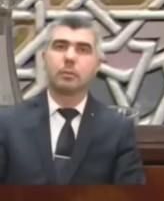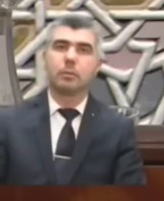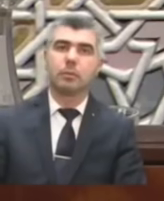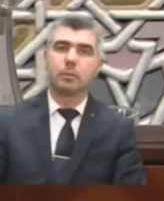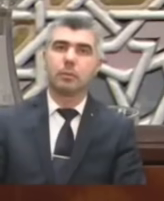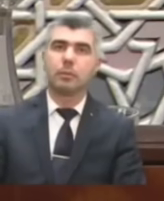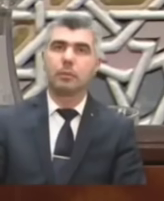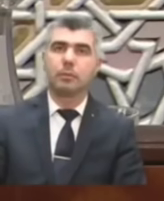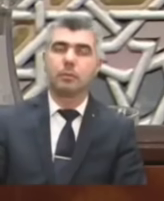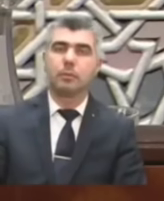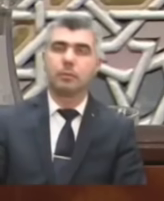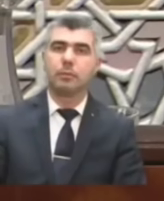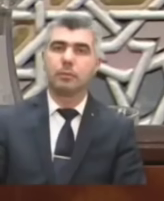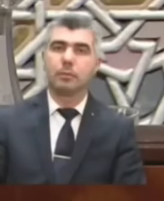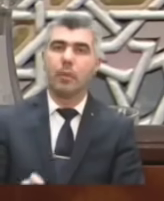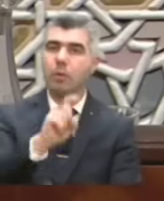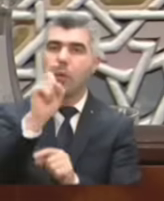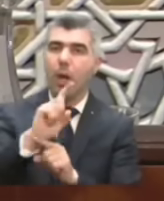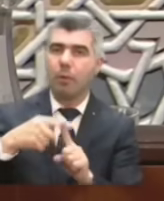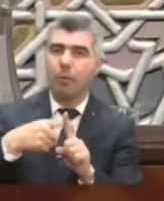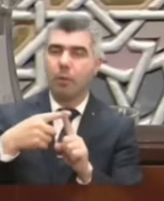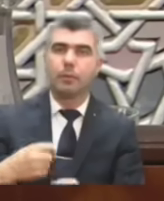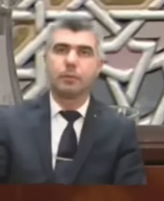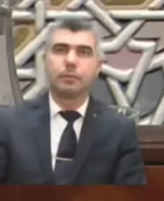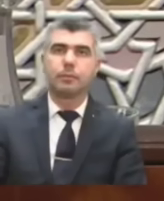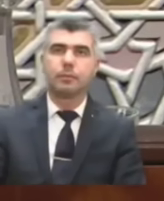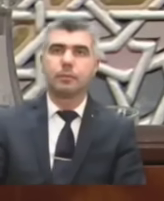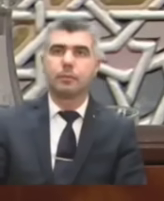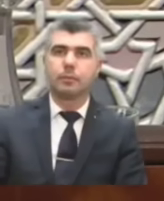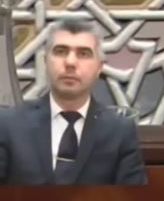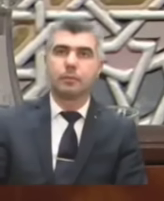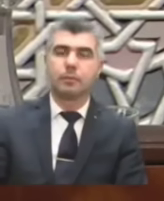هل هناك من تعقيب اضافي؟